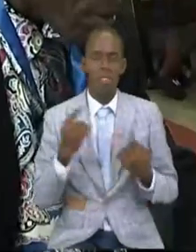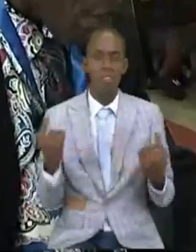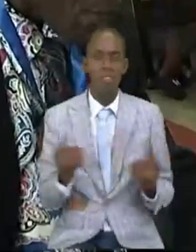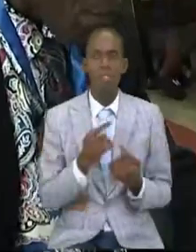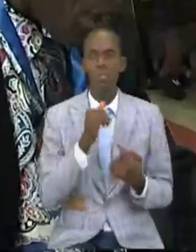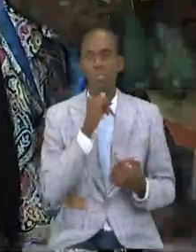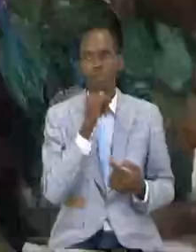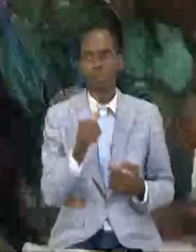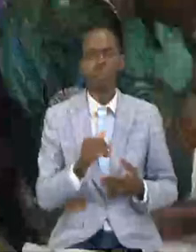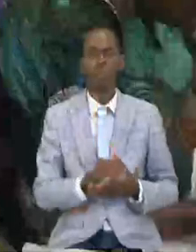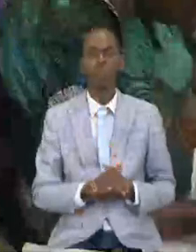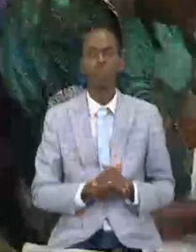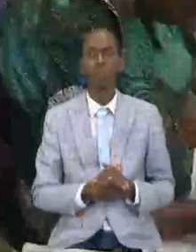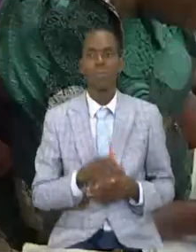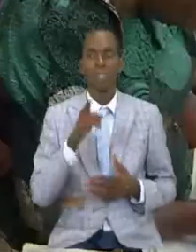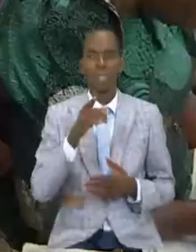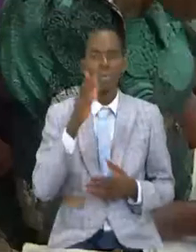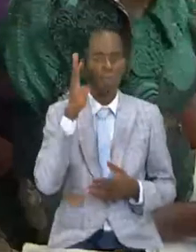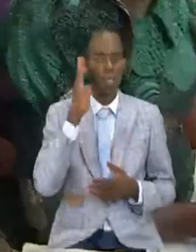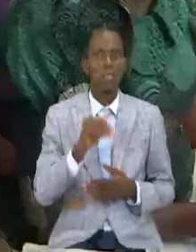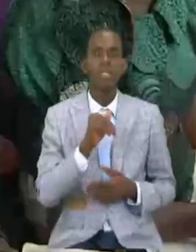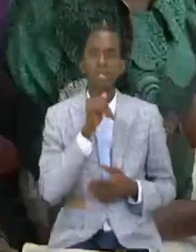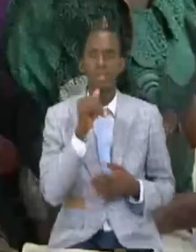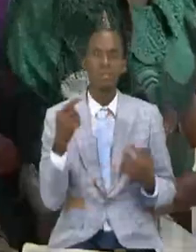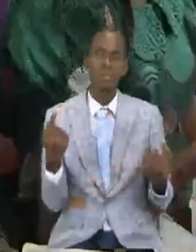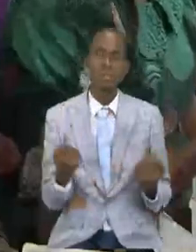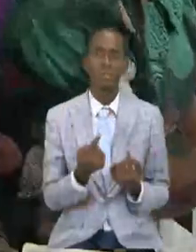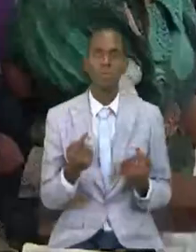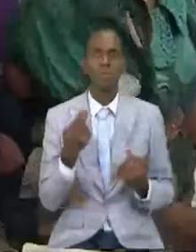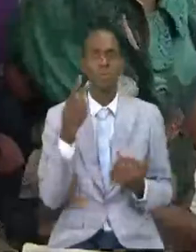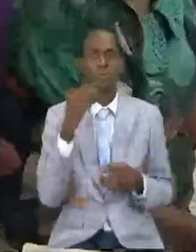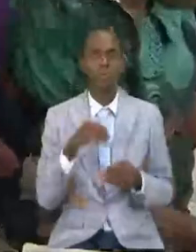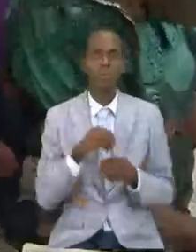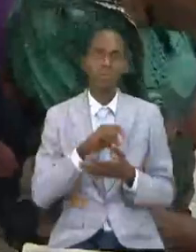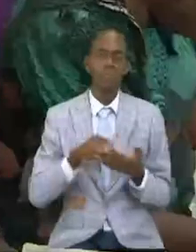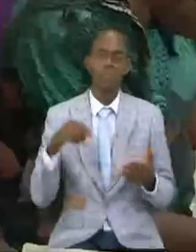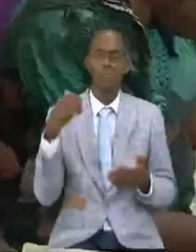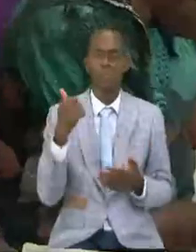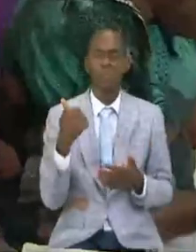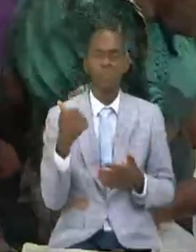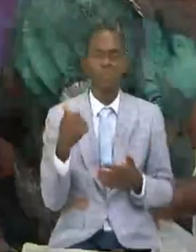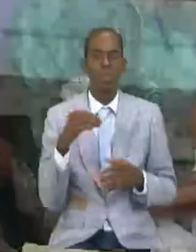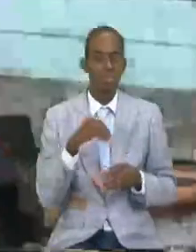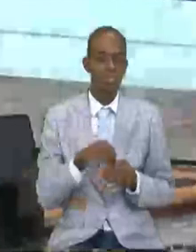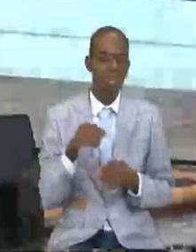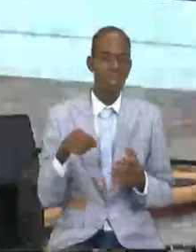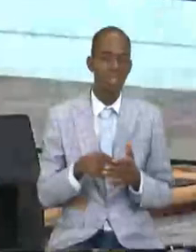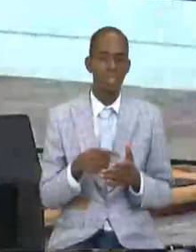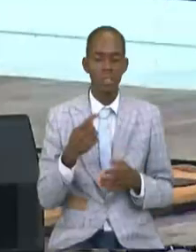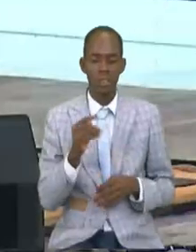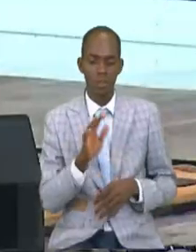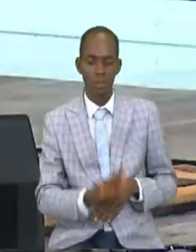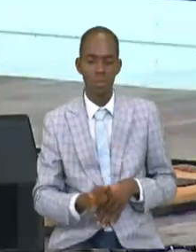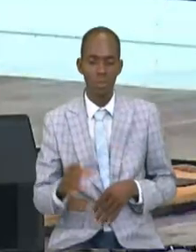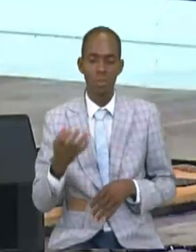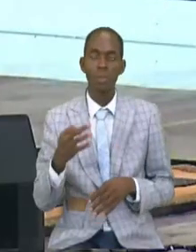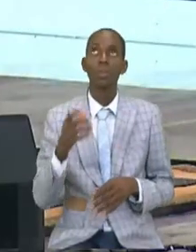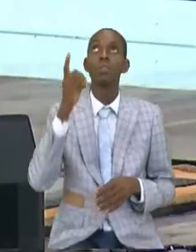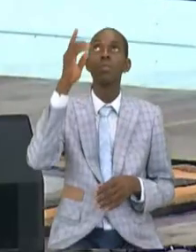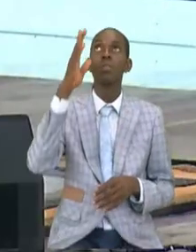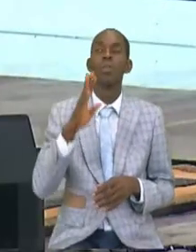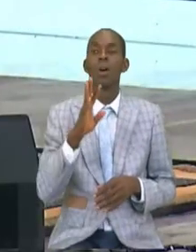C'est pourquoi je ne pêche pas. Vous n'allez pas pécher. Verset 10. C'est par là que